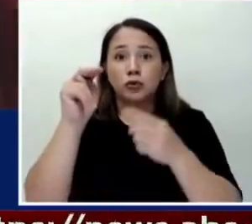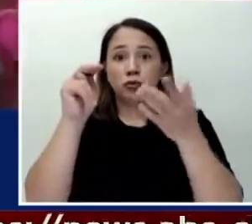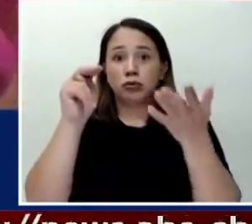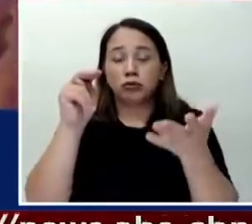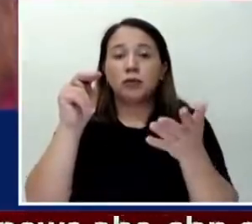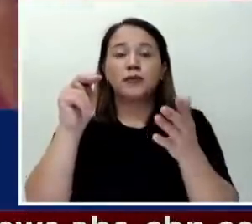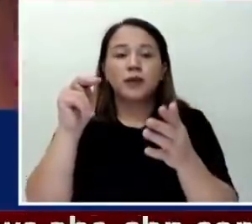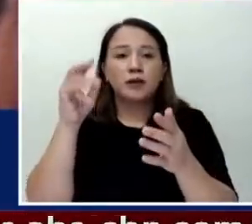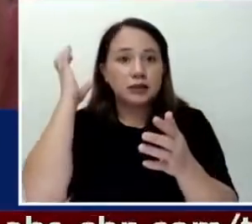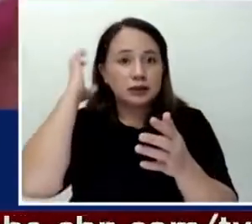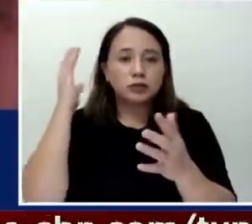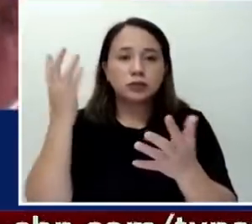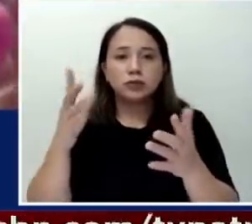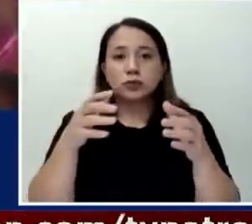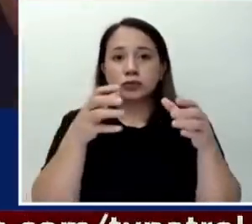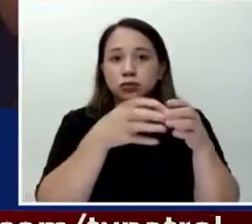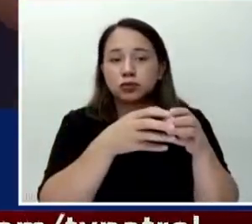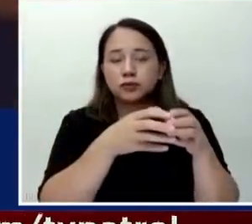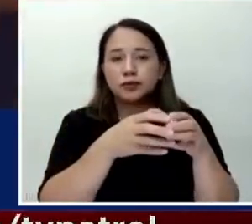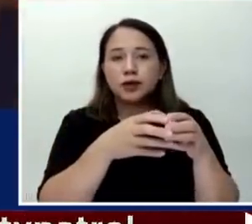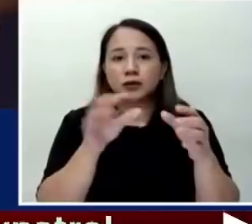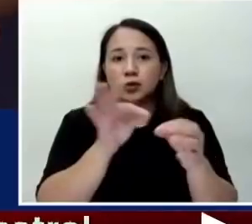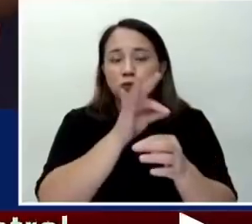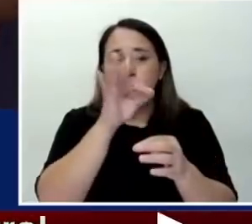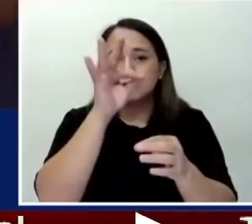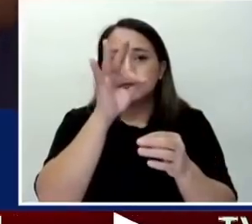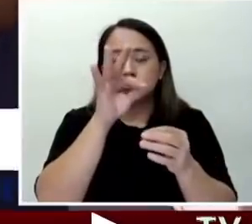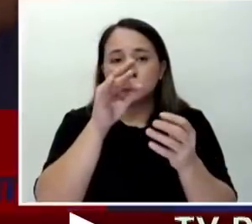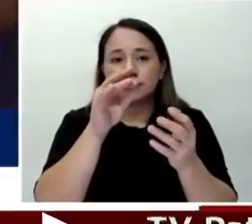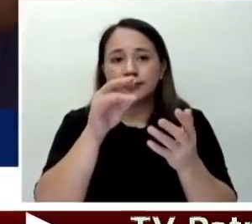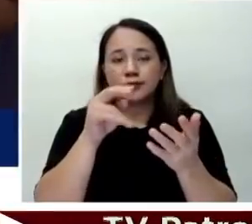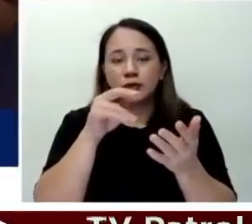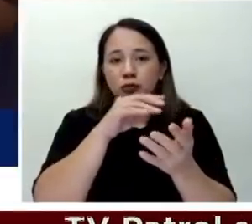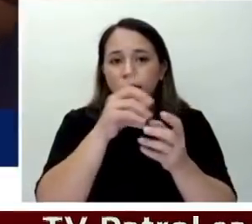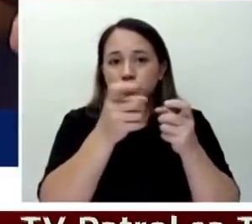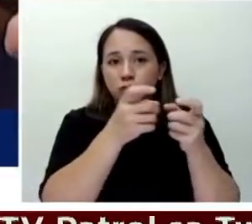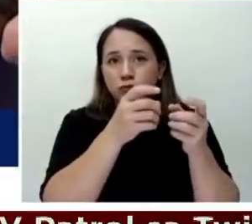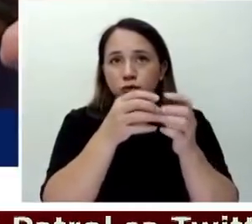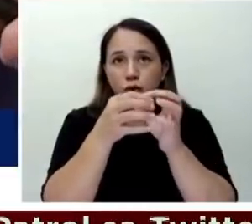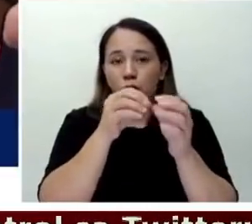noon ng National Steel Corporation. Gaya na sabi ko, pati power,